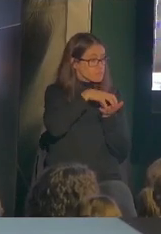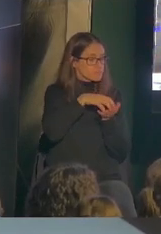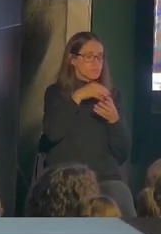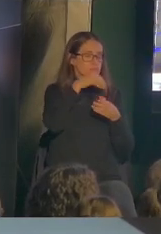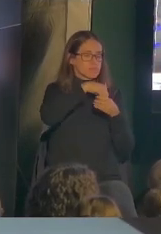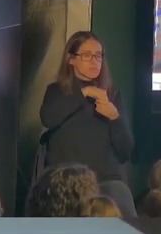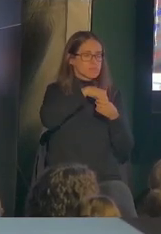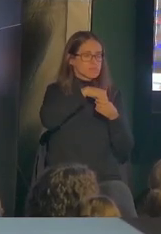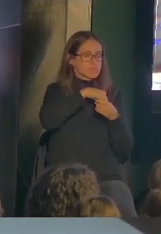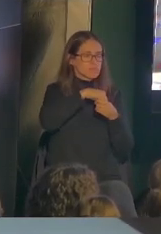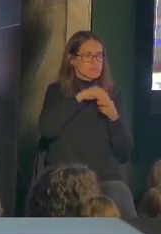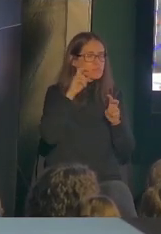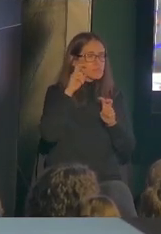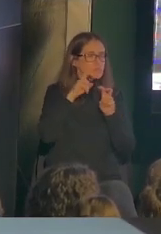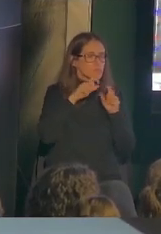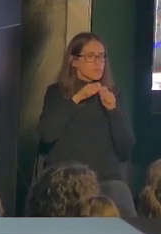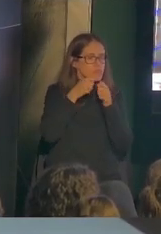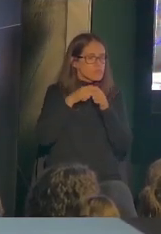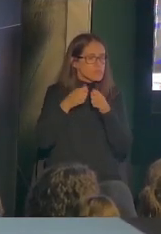estructura